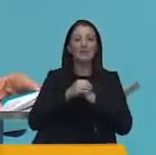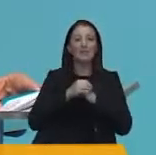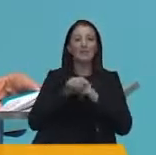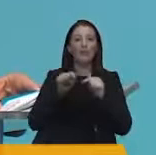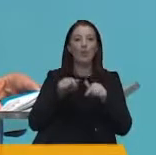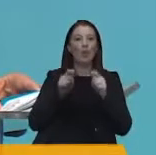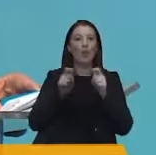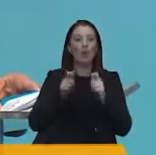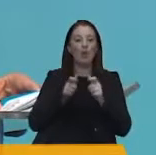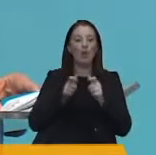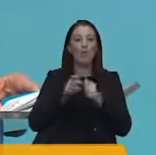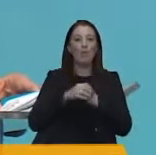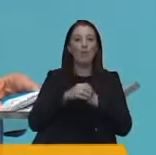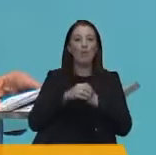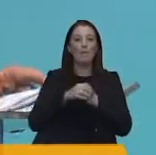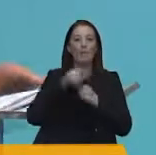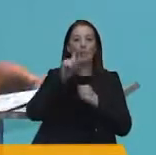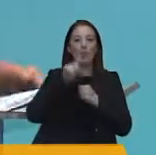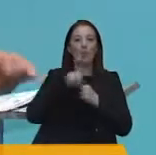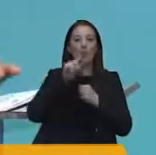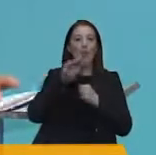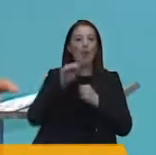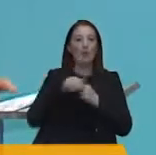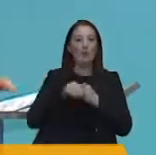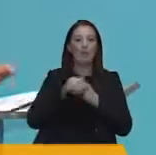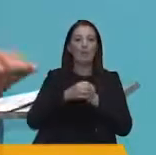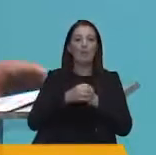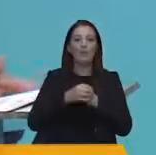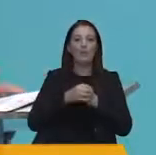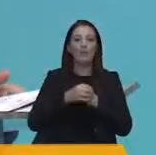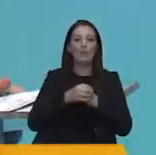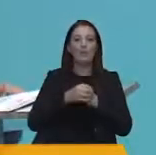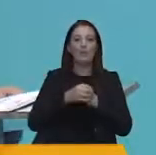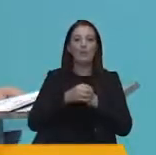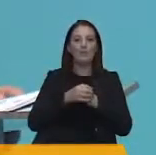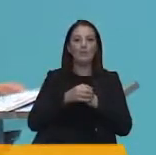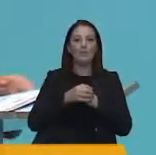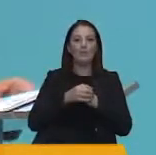burada gündeme gelmişti.